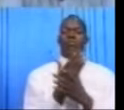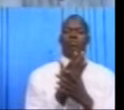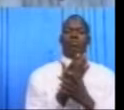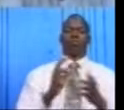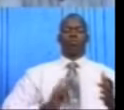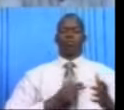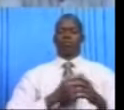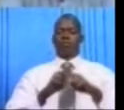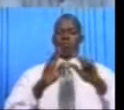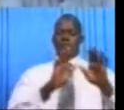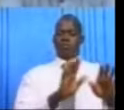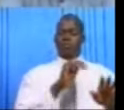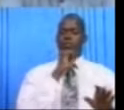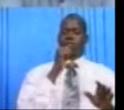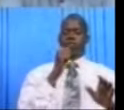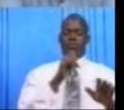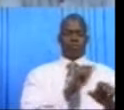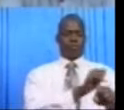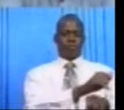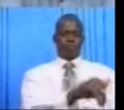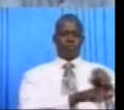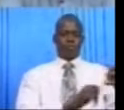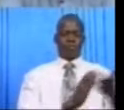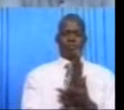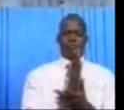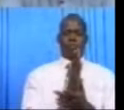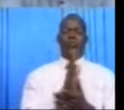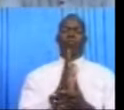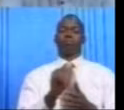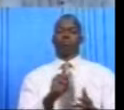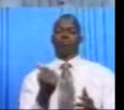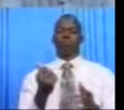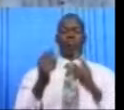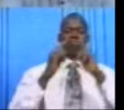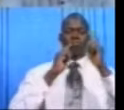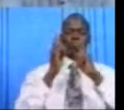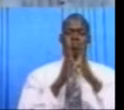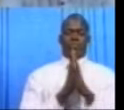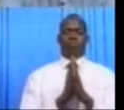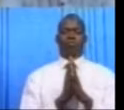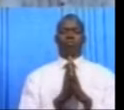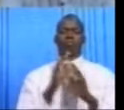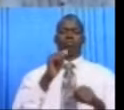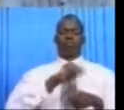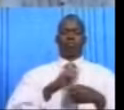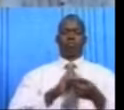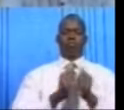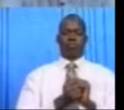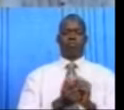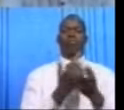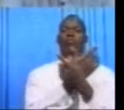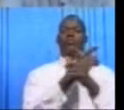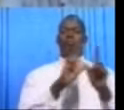Ne nous laissons surtout pas tromper par certaines interprétations tendancieuses de cet acte. C'est